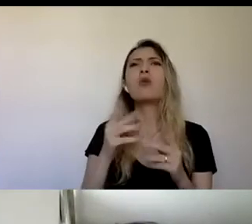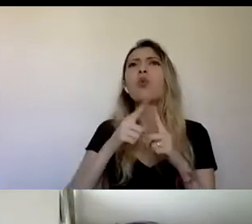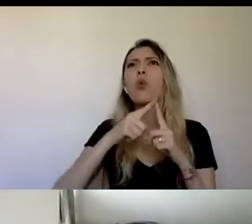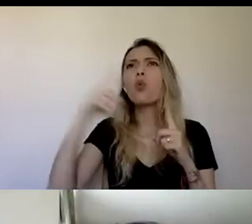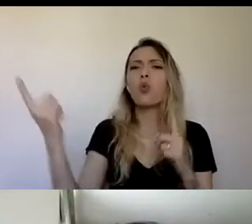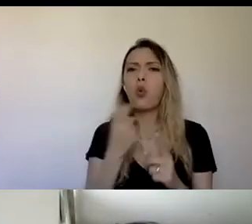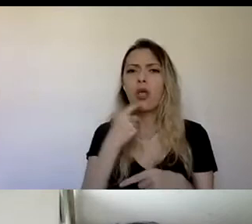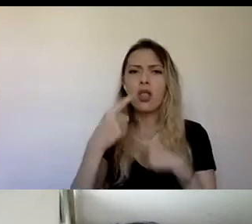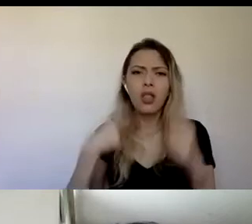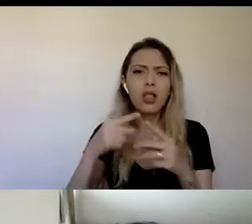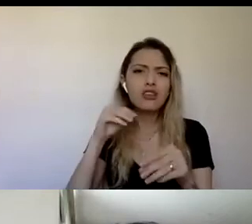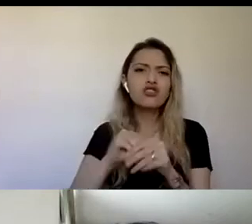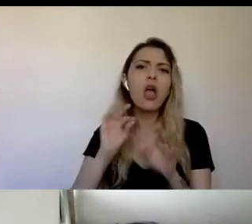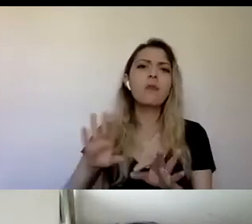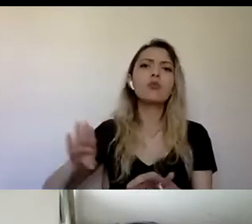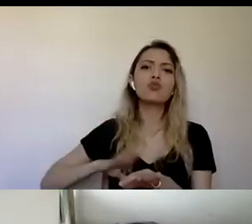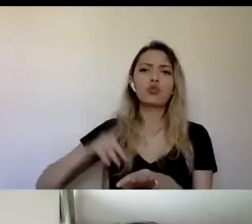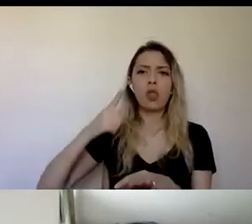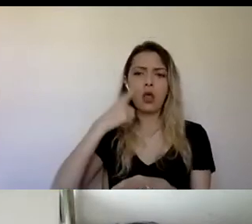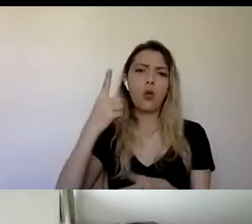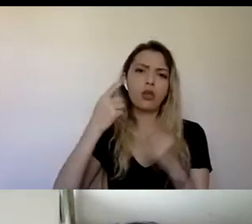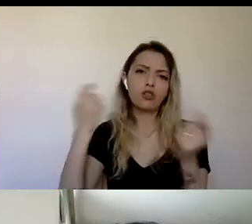çocuklarla ilgili örnek daha kolay da verebilirim.